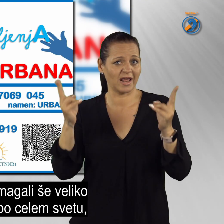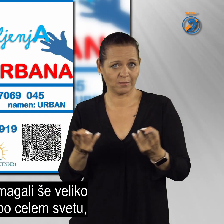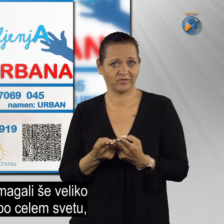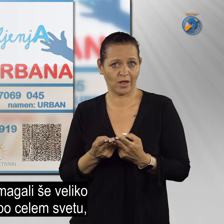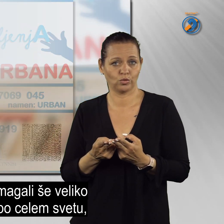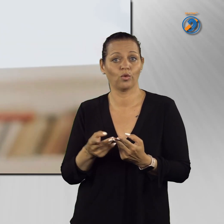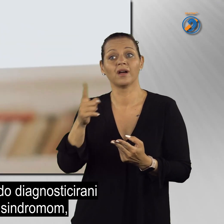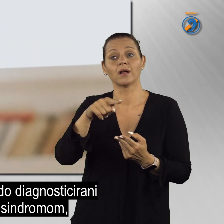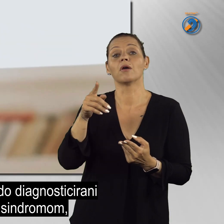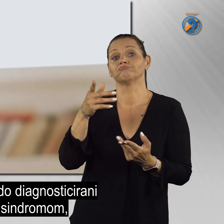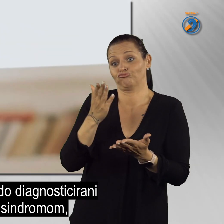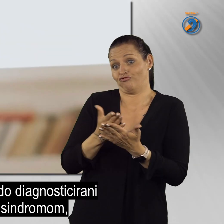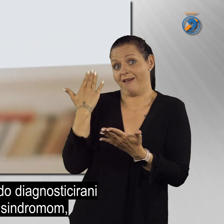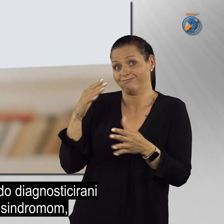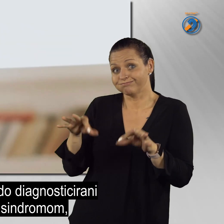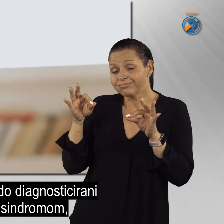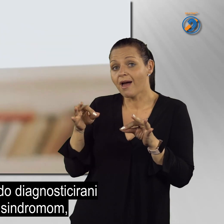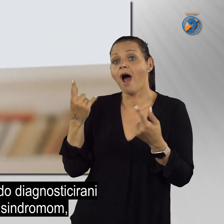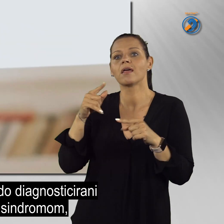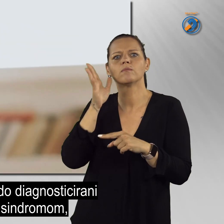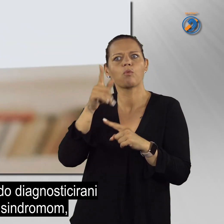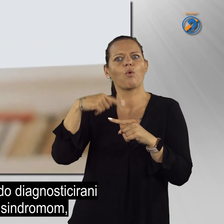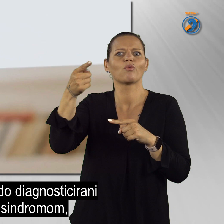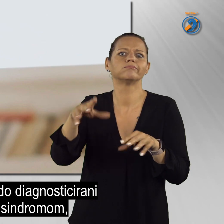bodo diagnosticirani s tem sindromom.